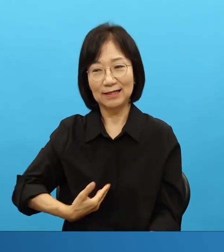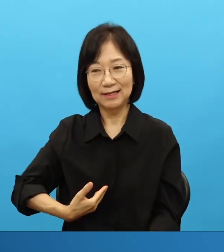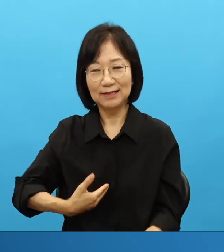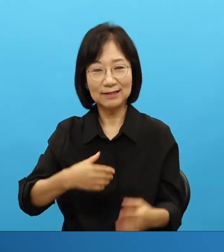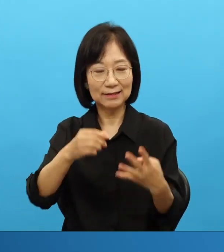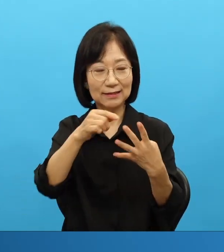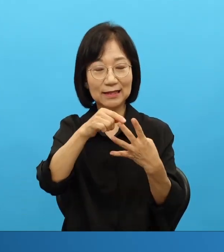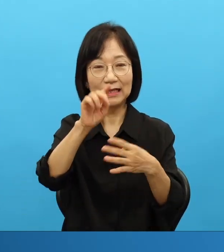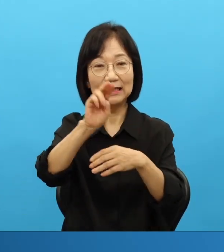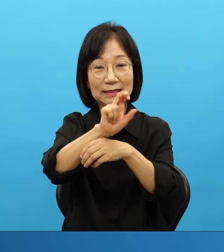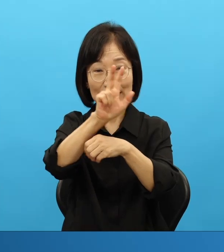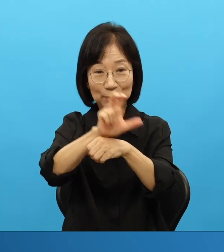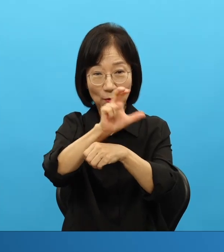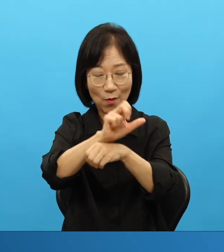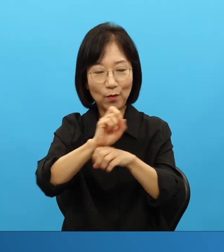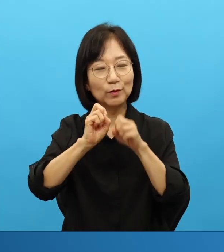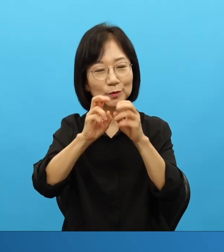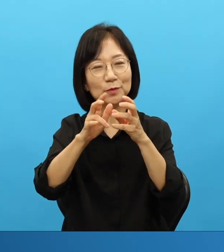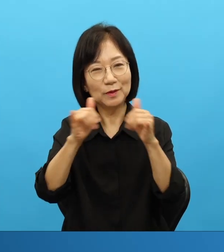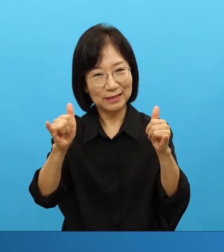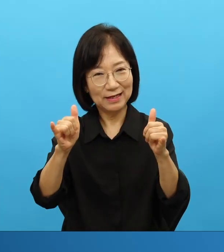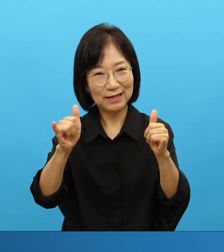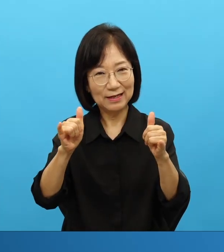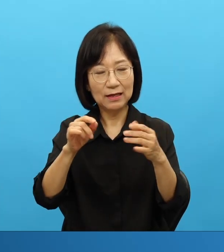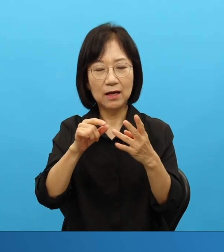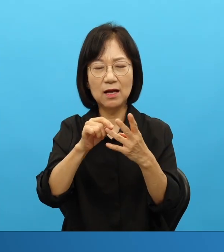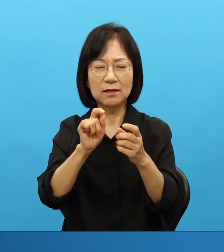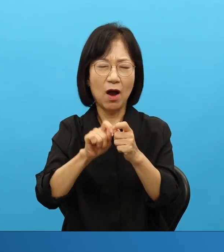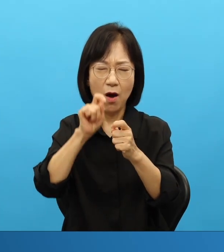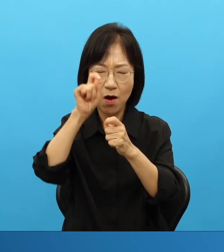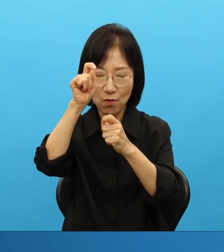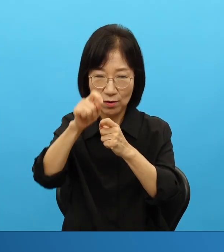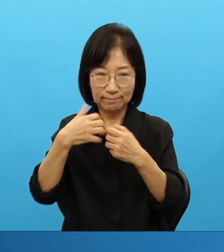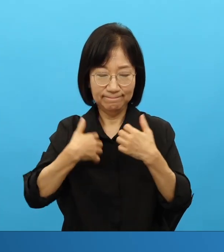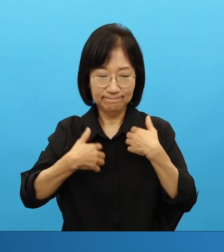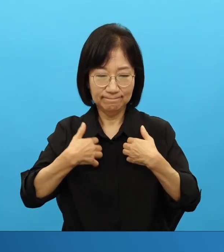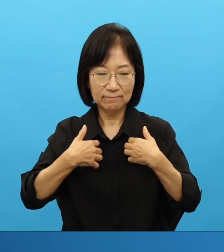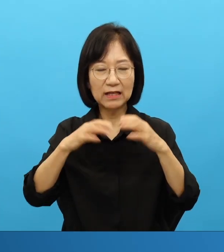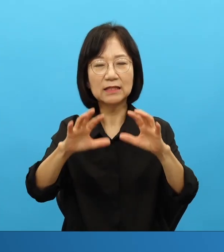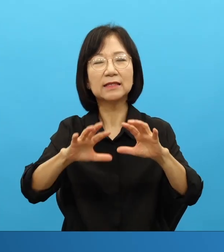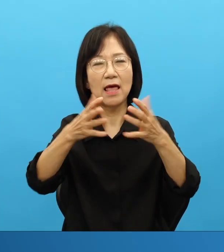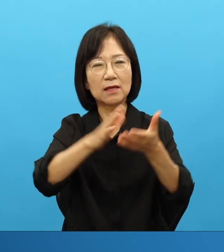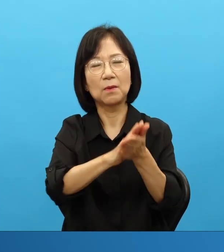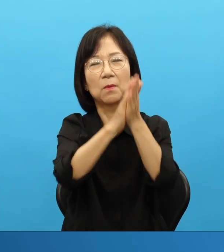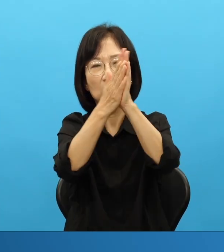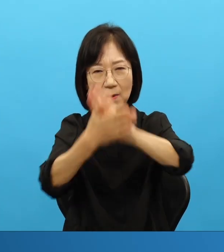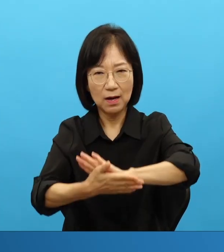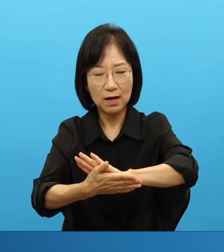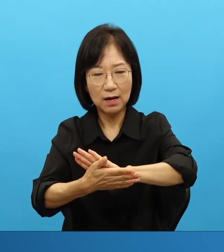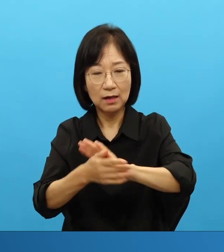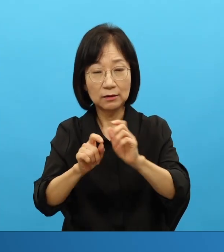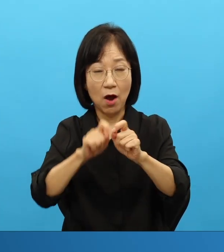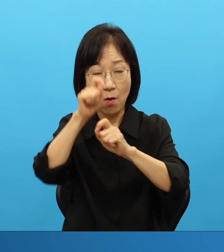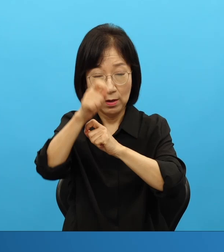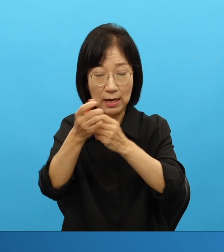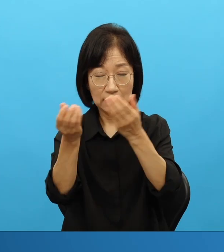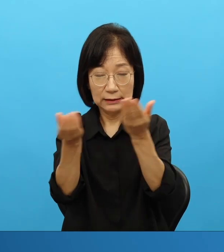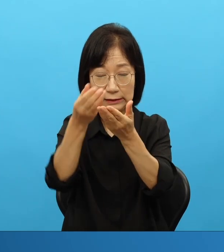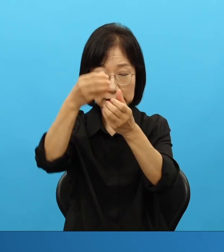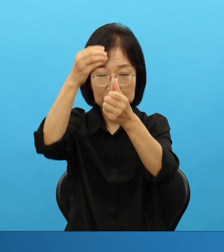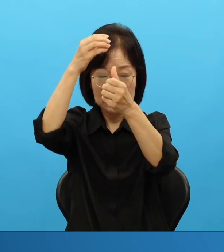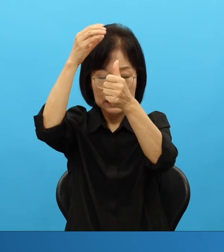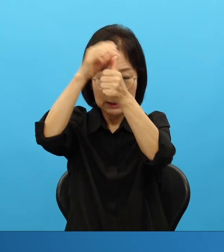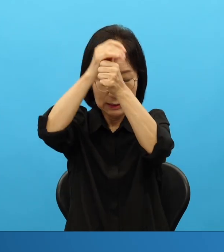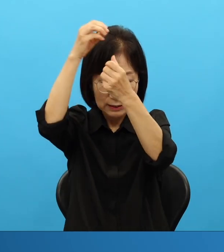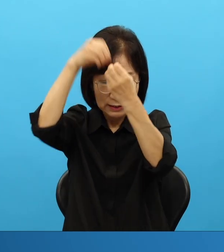게 전도자의 단계입니다. 영원을 누리는 게 세계화 단계입니다. 영원한 기업과